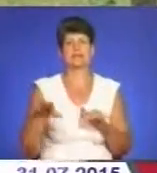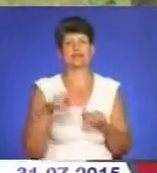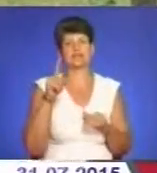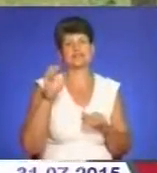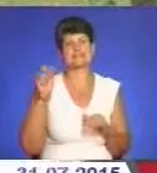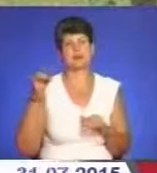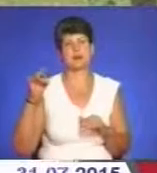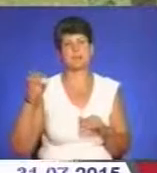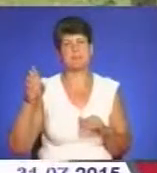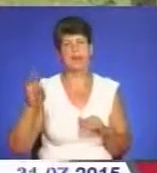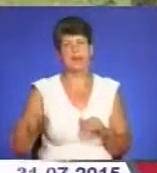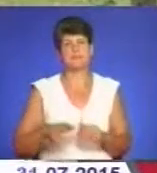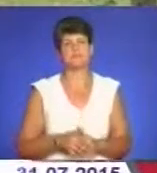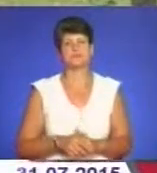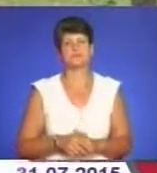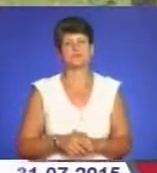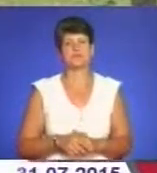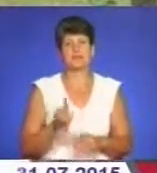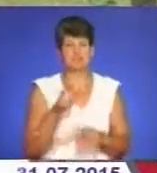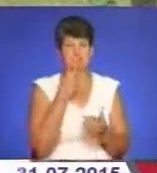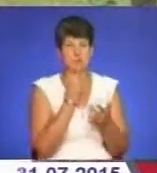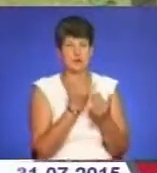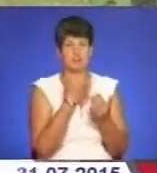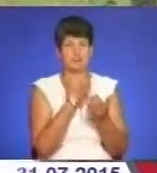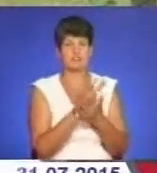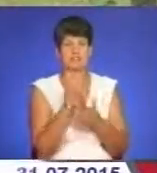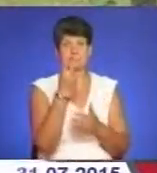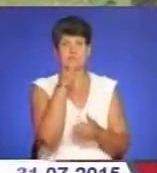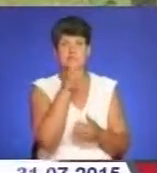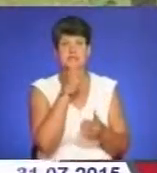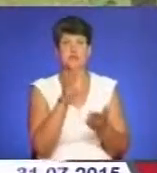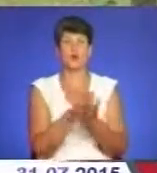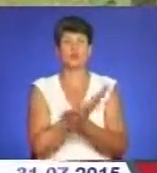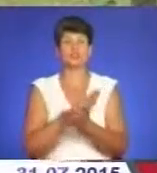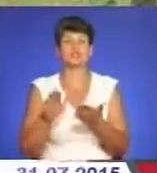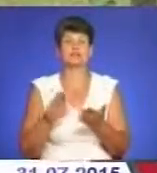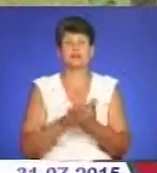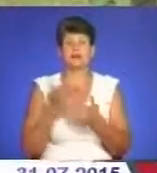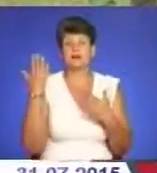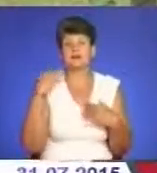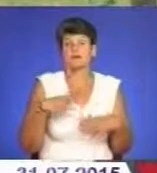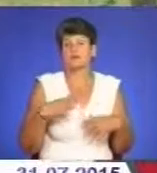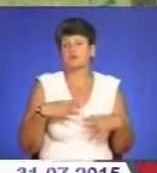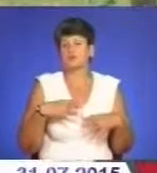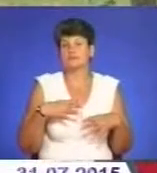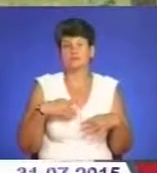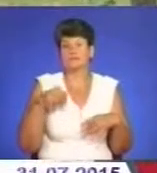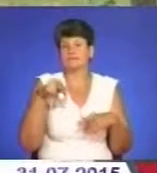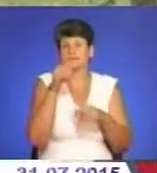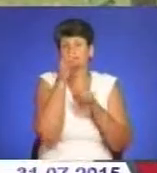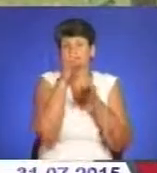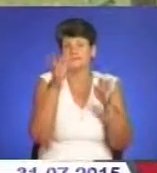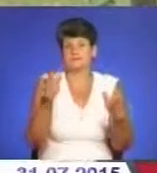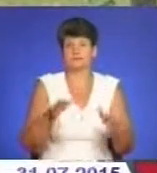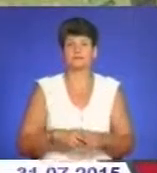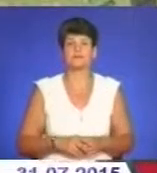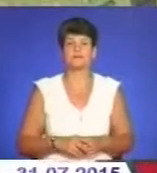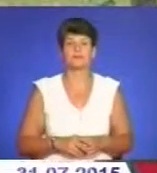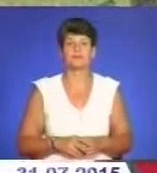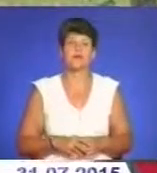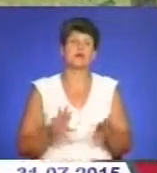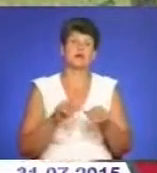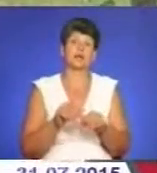«Загребелля». Оце, що ви зараз бачите, це два місяці тільки розчищалося, тому що раніше тут були просто непрохідні джунглі. Крім того, мають бути